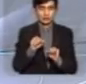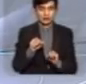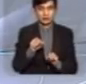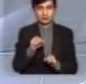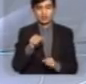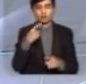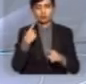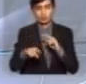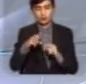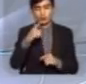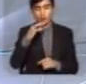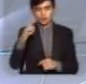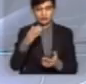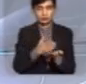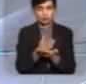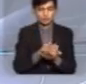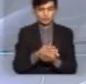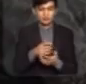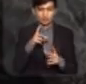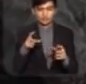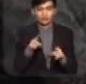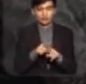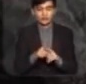других гос органов и служб